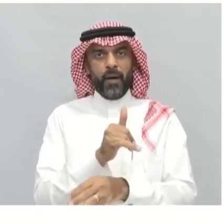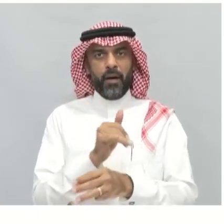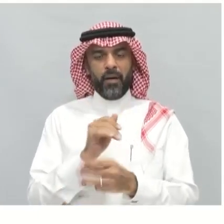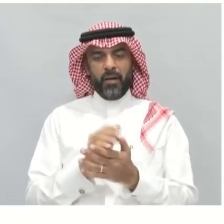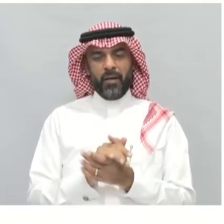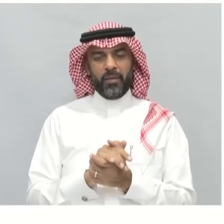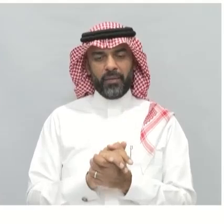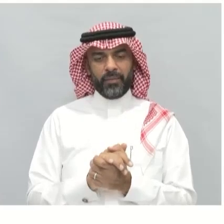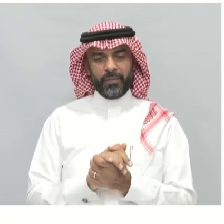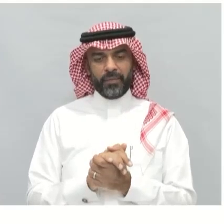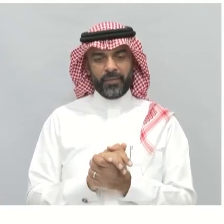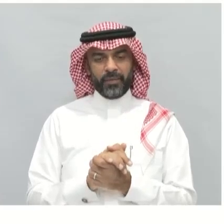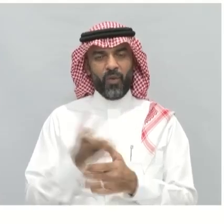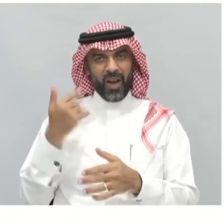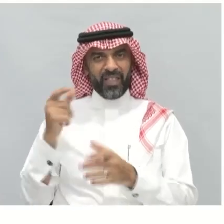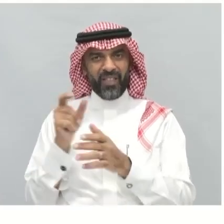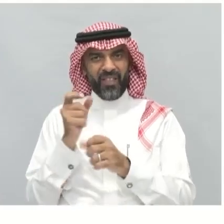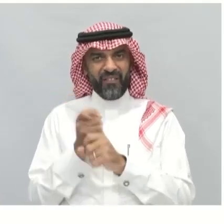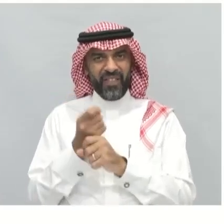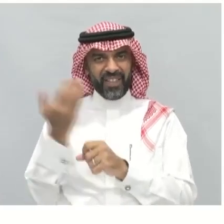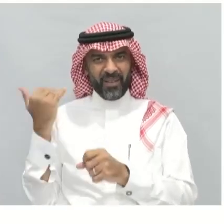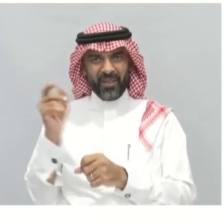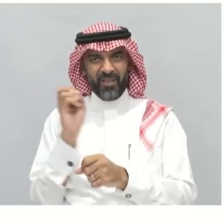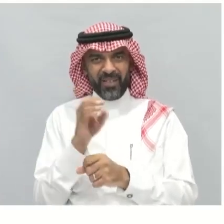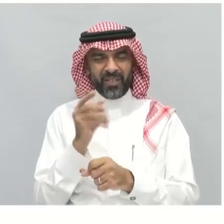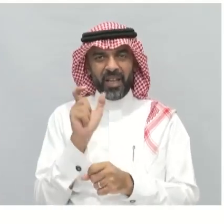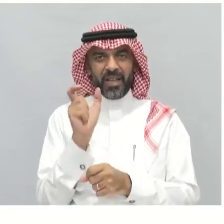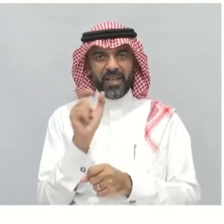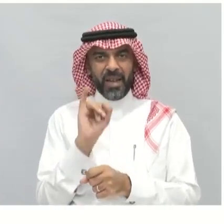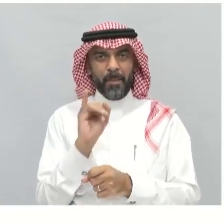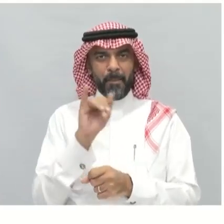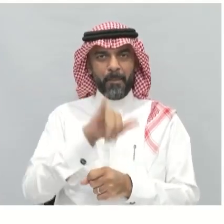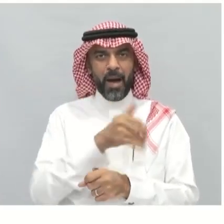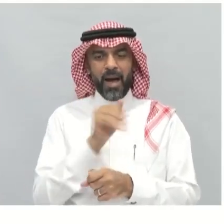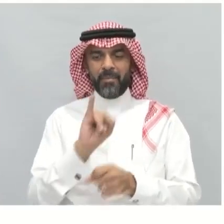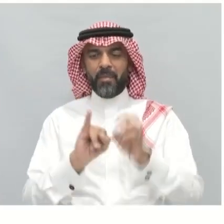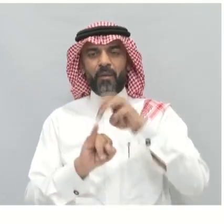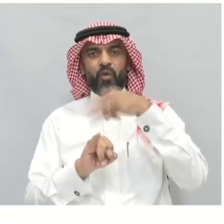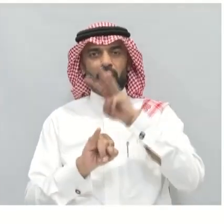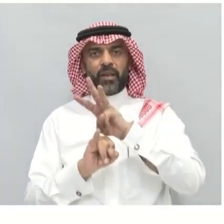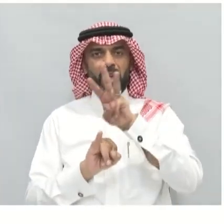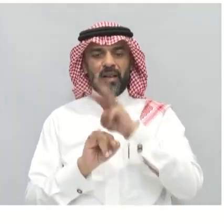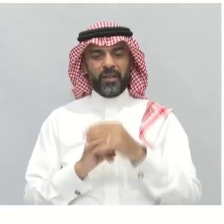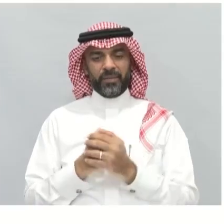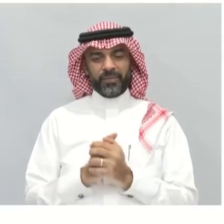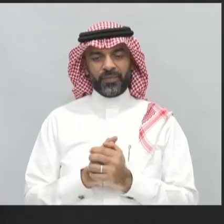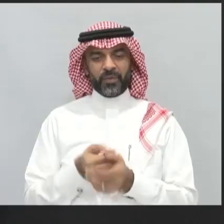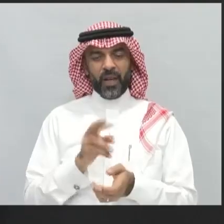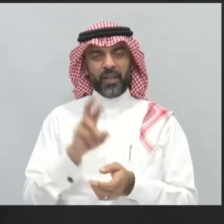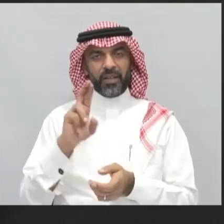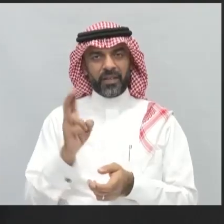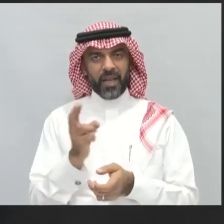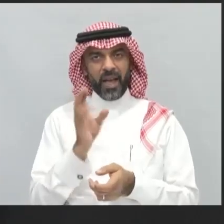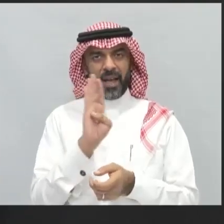اذا نم هكذا هذا هو الحرف المشدد الميم اذا مثل ربى وزكى